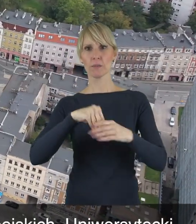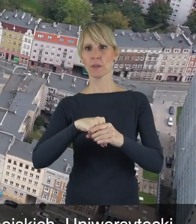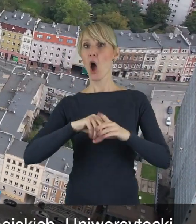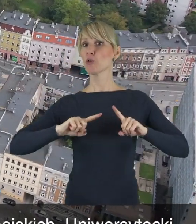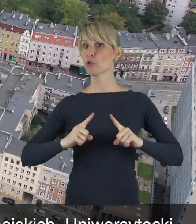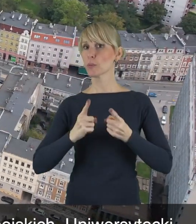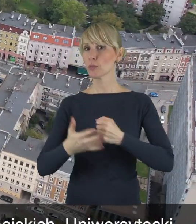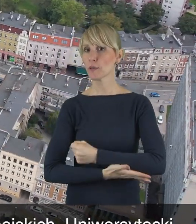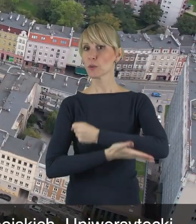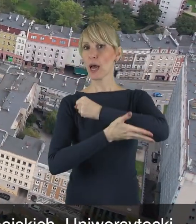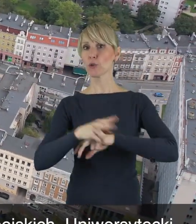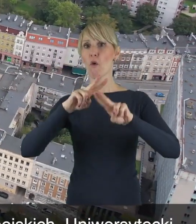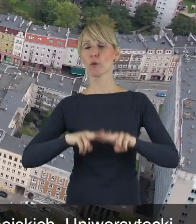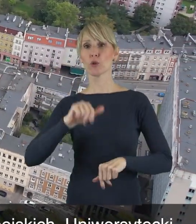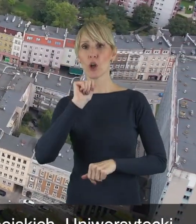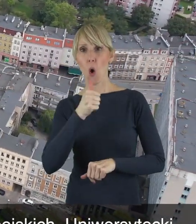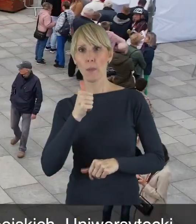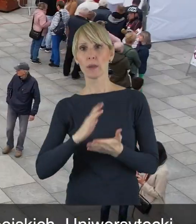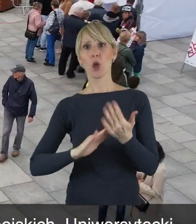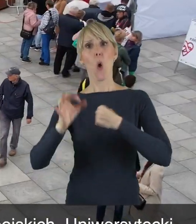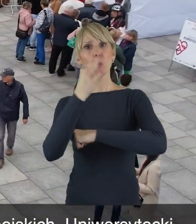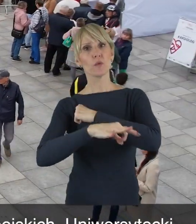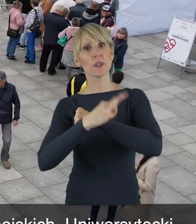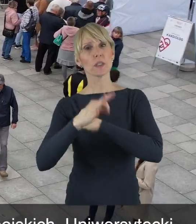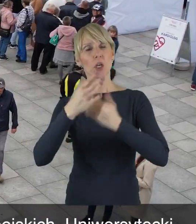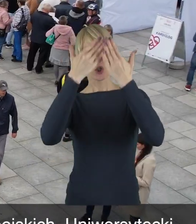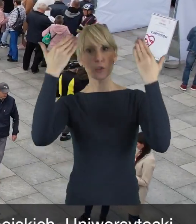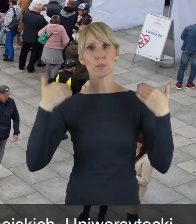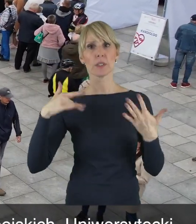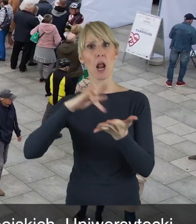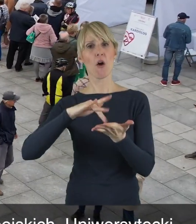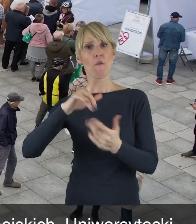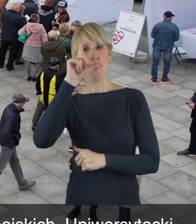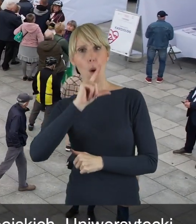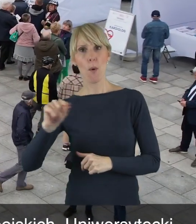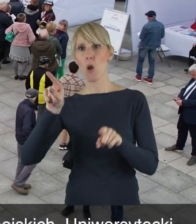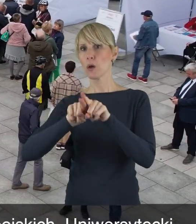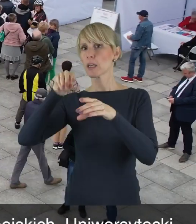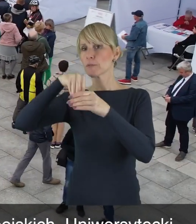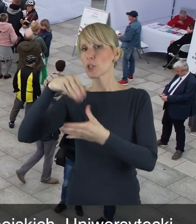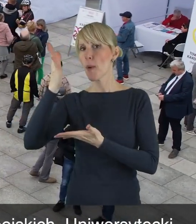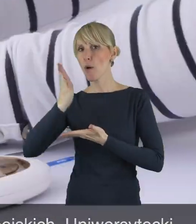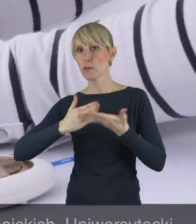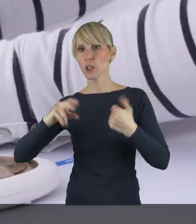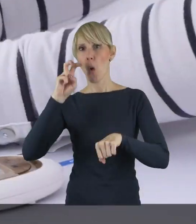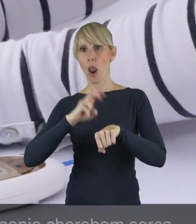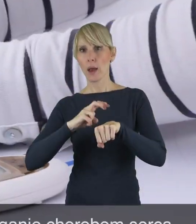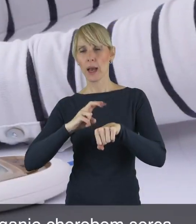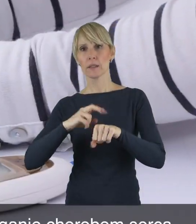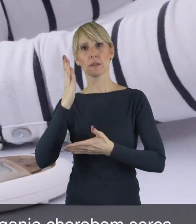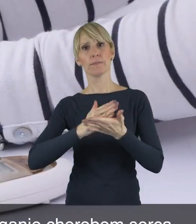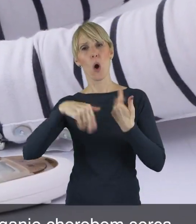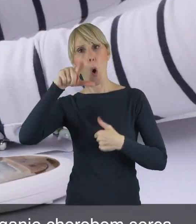przy wsparciu funduszy europejskich Uniwersytecki Szpital Kliniczny w Opolu i Wydział Lekarski Uniwersytetu Opolskiego.